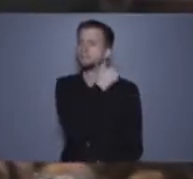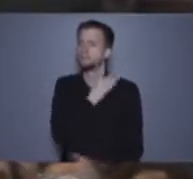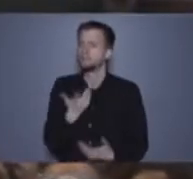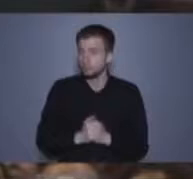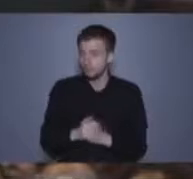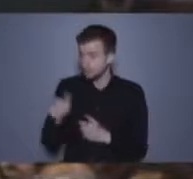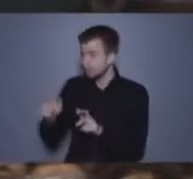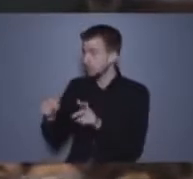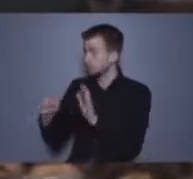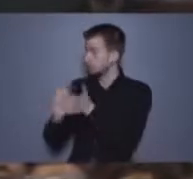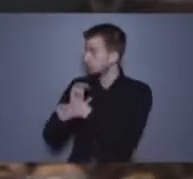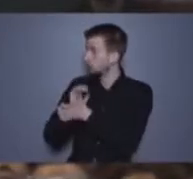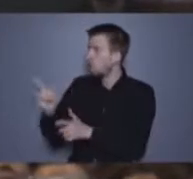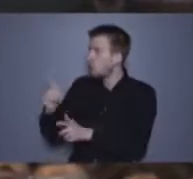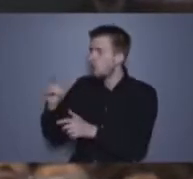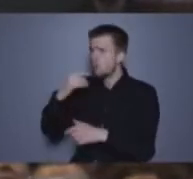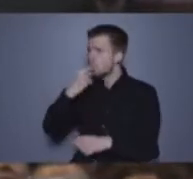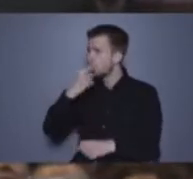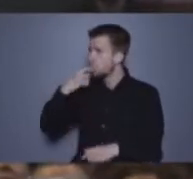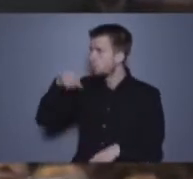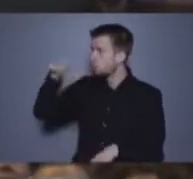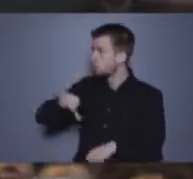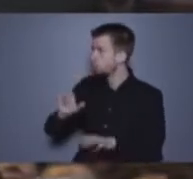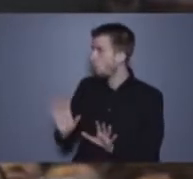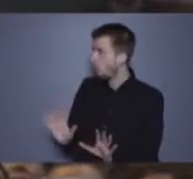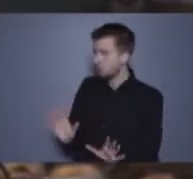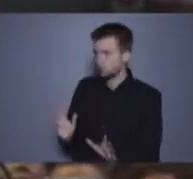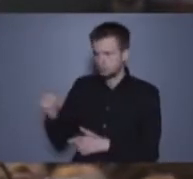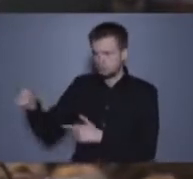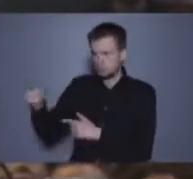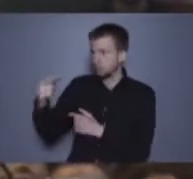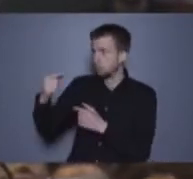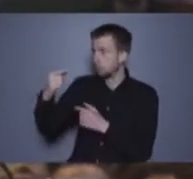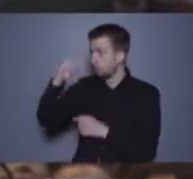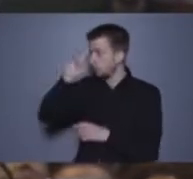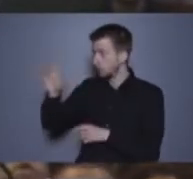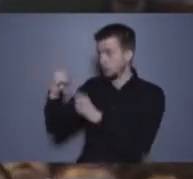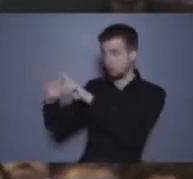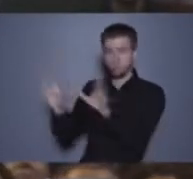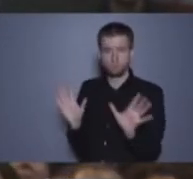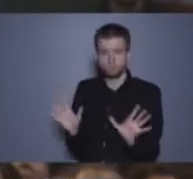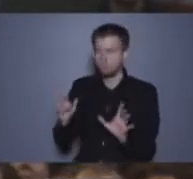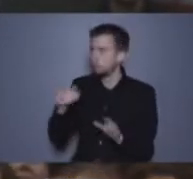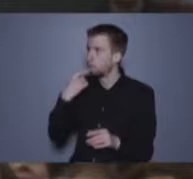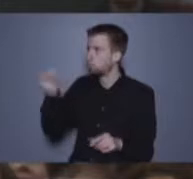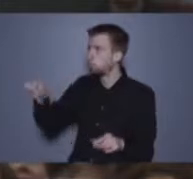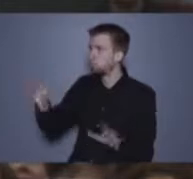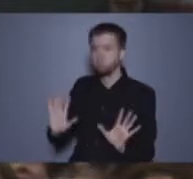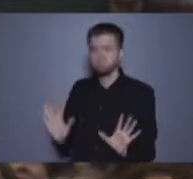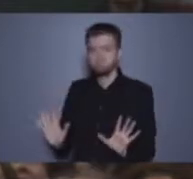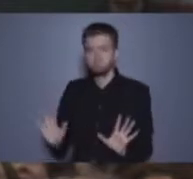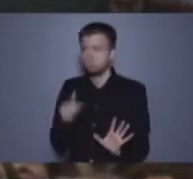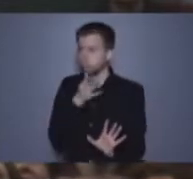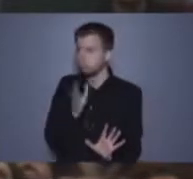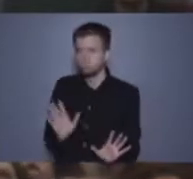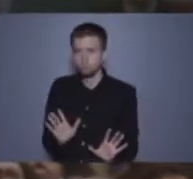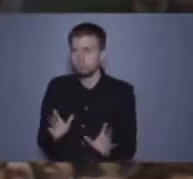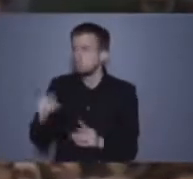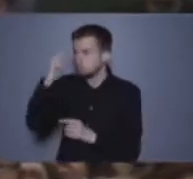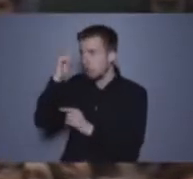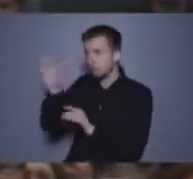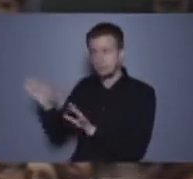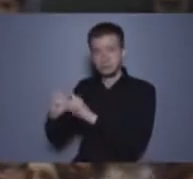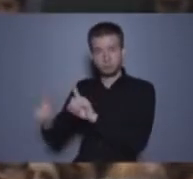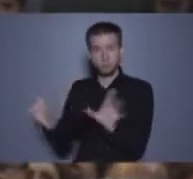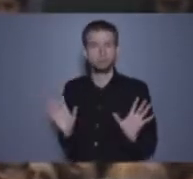pas... Non, non, ne le huez pas. Je vous en prie, il n'est pas de notre avis. Ce n'est pas une raison pour qu'on le hue. Il n'est pas de notre avis. Mais il